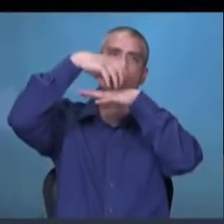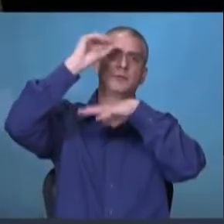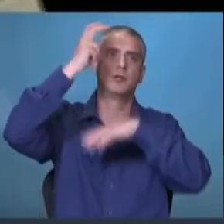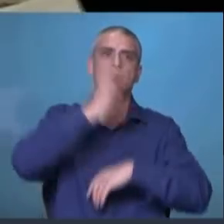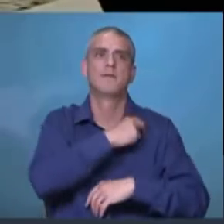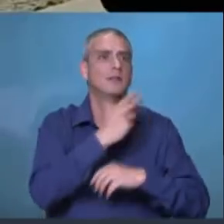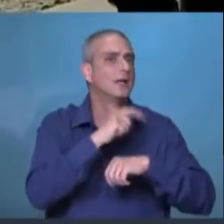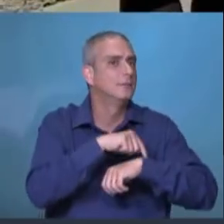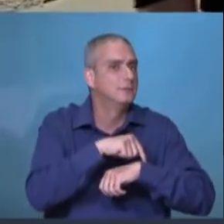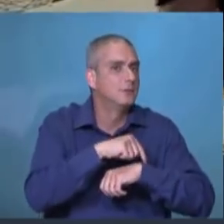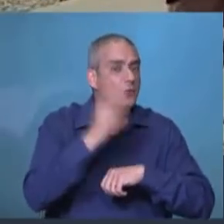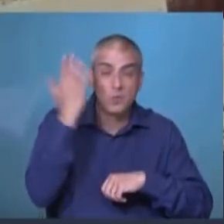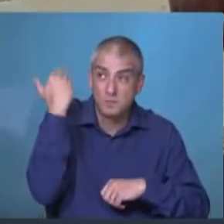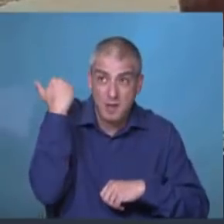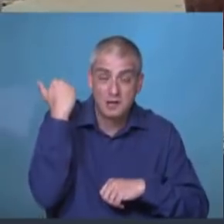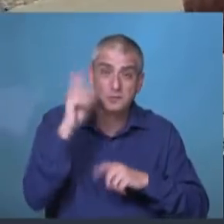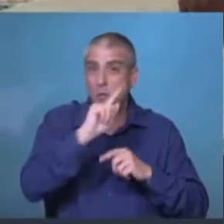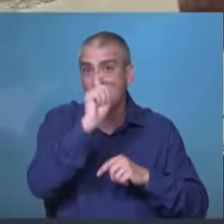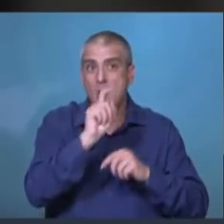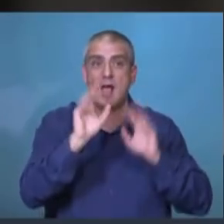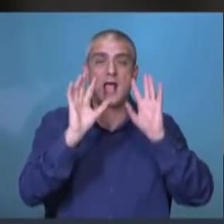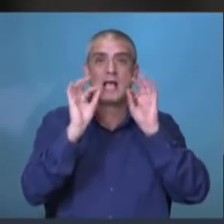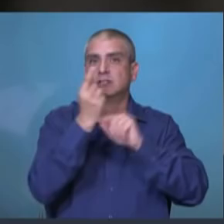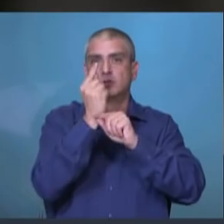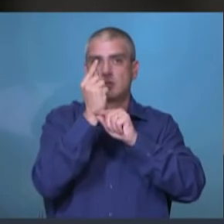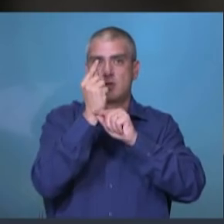זמן? בזמנו, אולי 10 שניות.